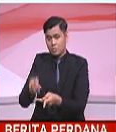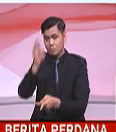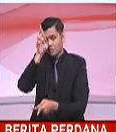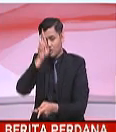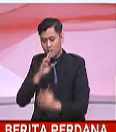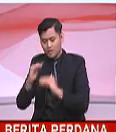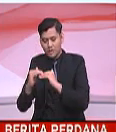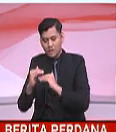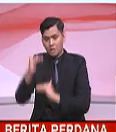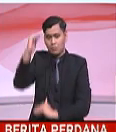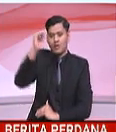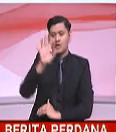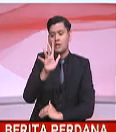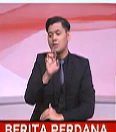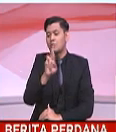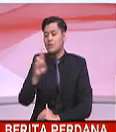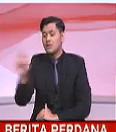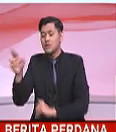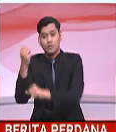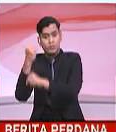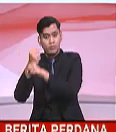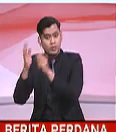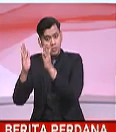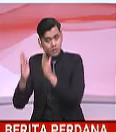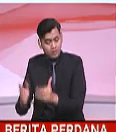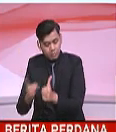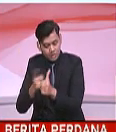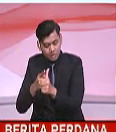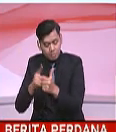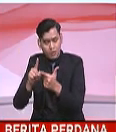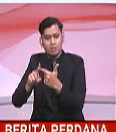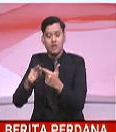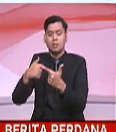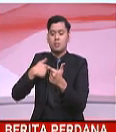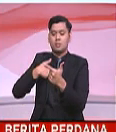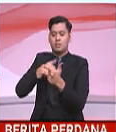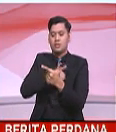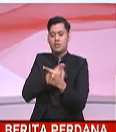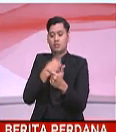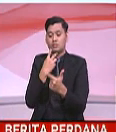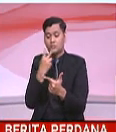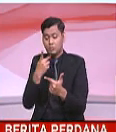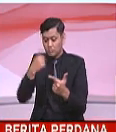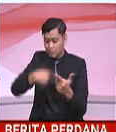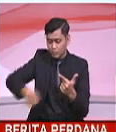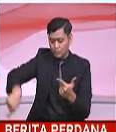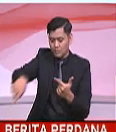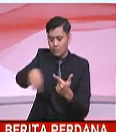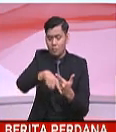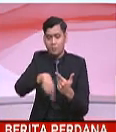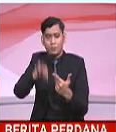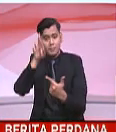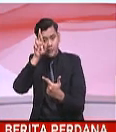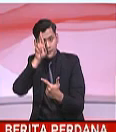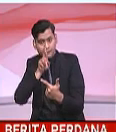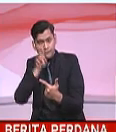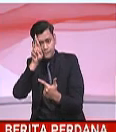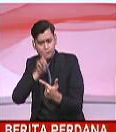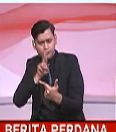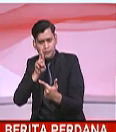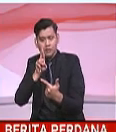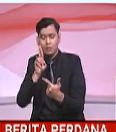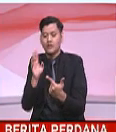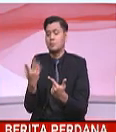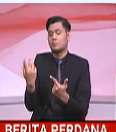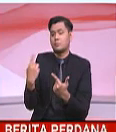lebih daripada 5,000 orang pekerja dan kita akan memberi tumpuan kepada kawasan-kawasan merah ataupun kawasan di